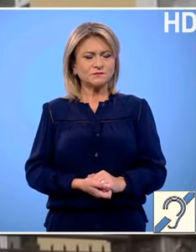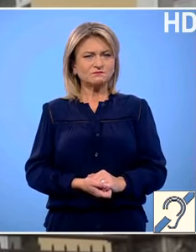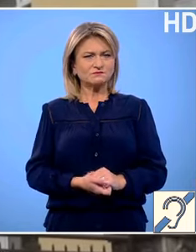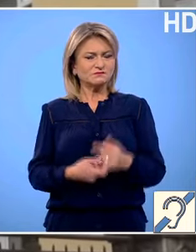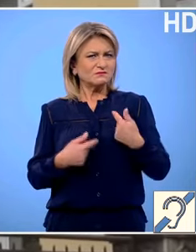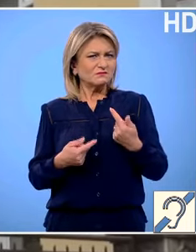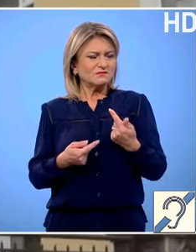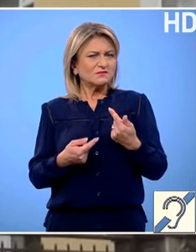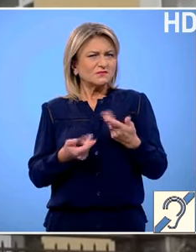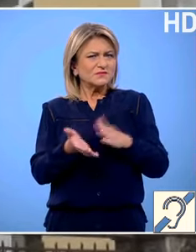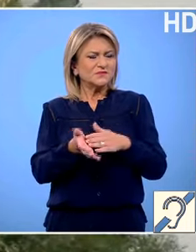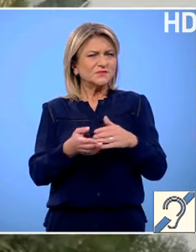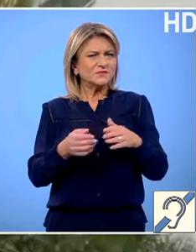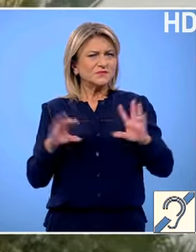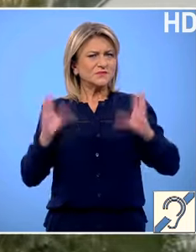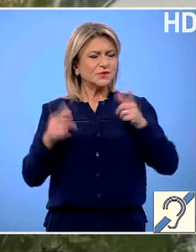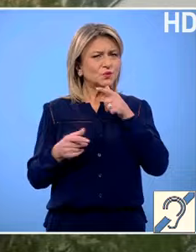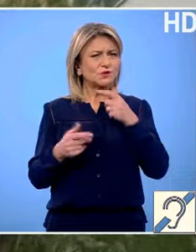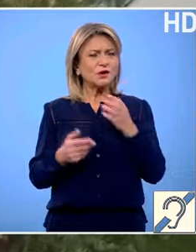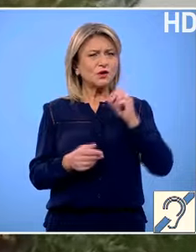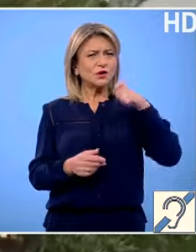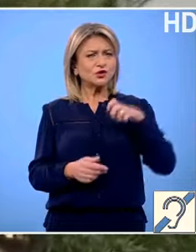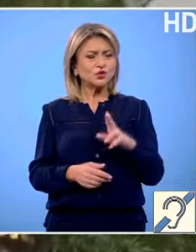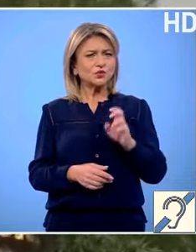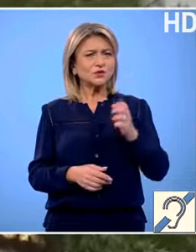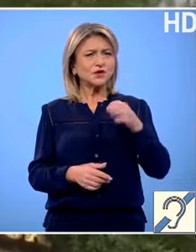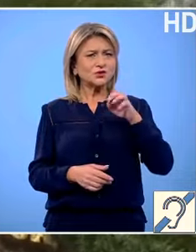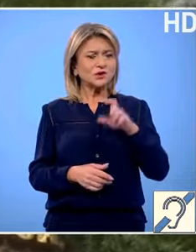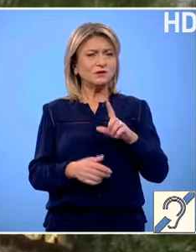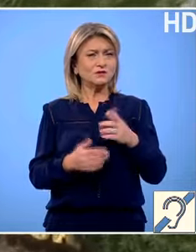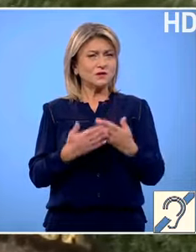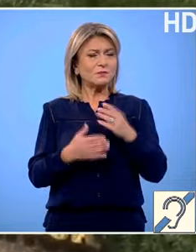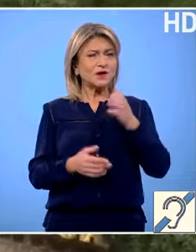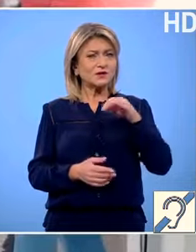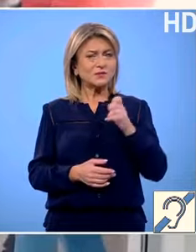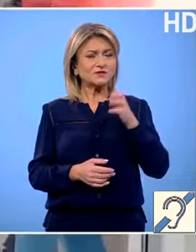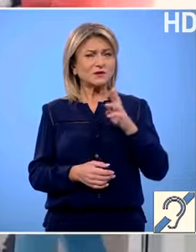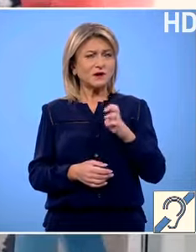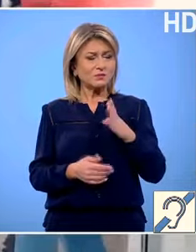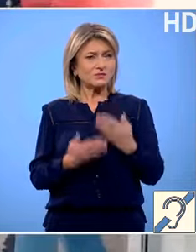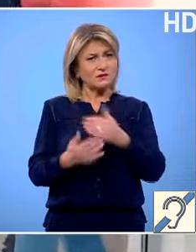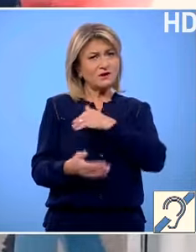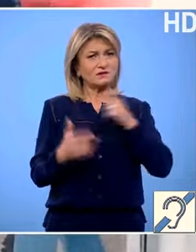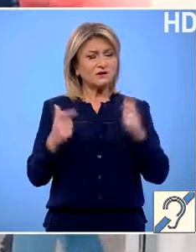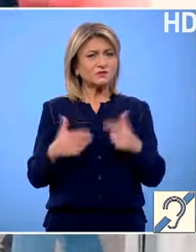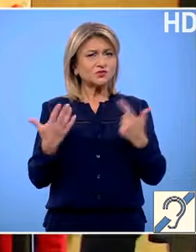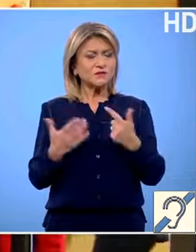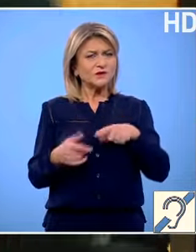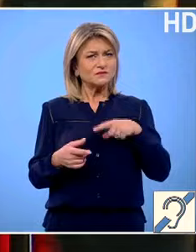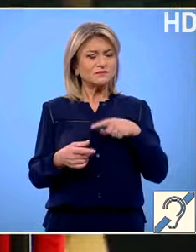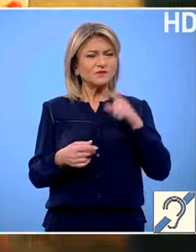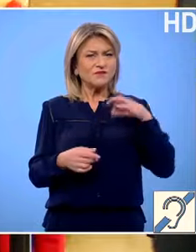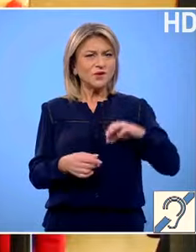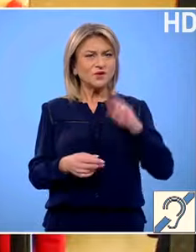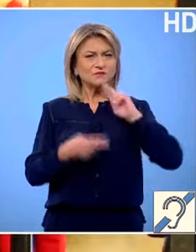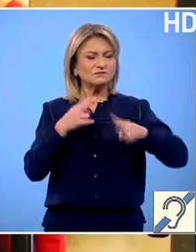Scenele revoltătoare au avut loc la Colegiul Național Matei Basarab din Vâlcea, unde elevul de clasa a 7-a, fiul unui cunoscut afacerist